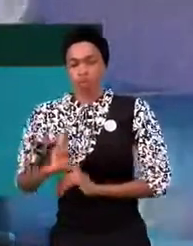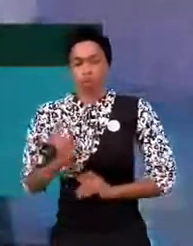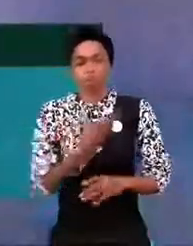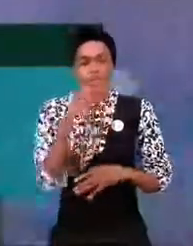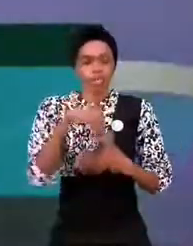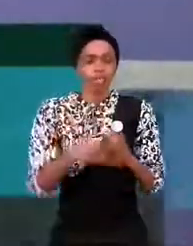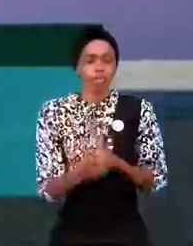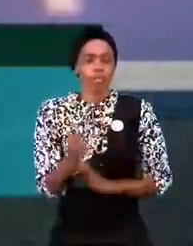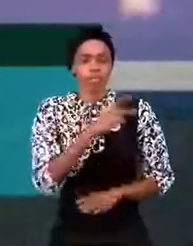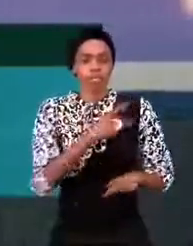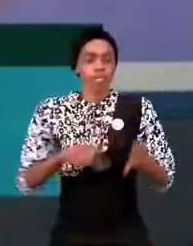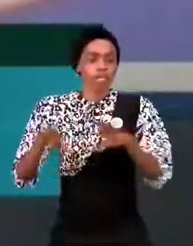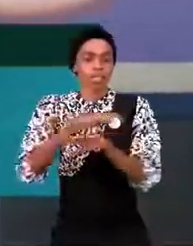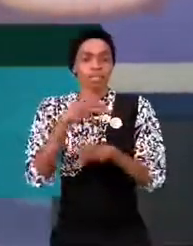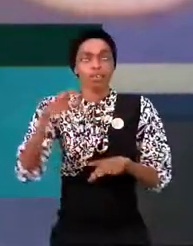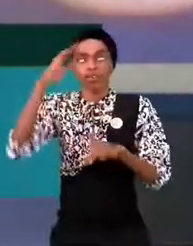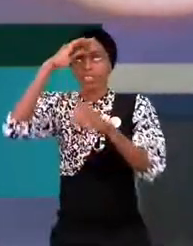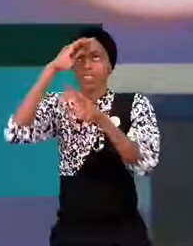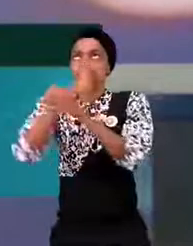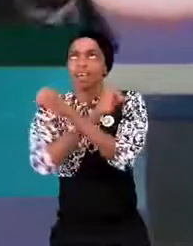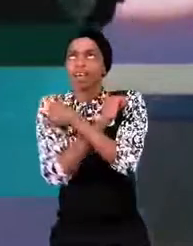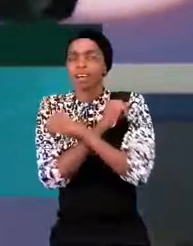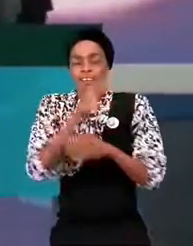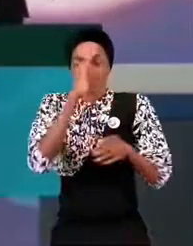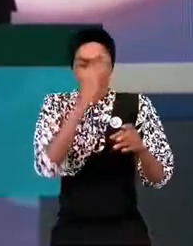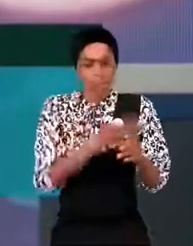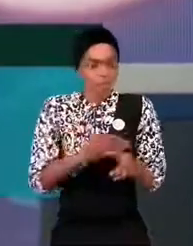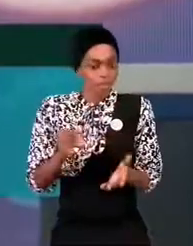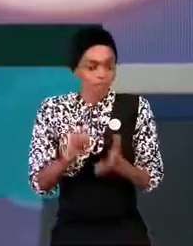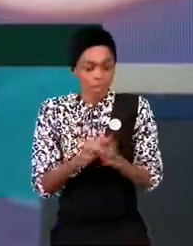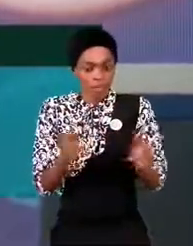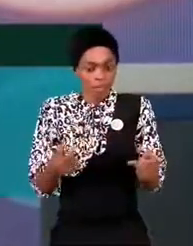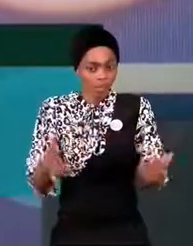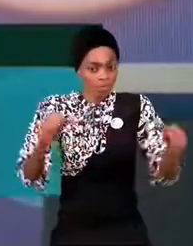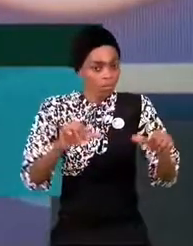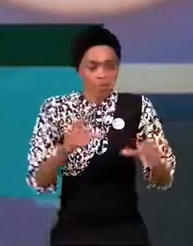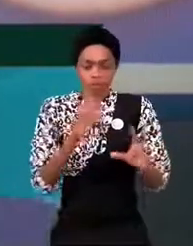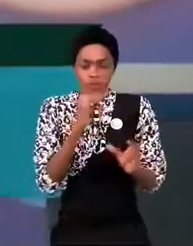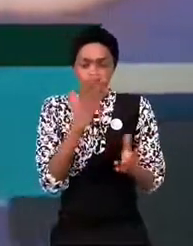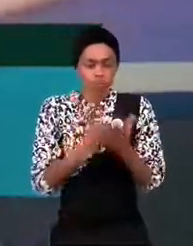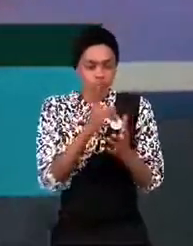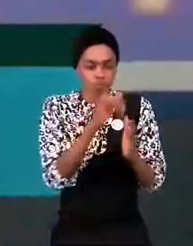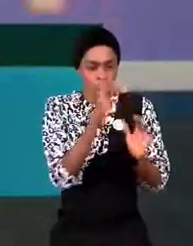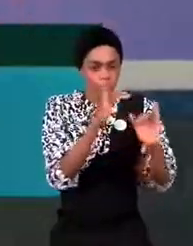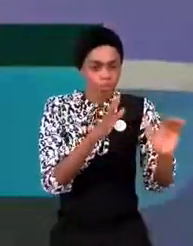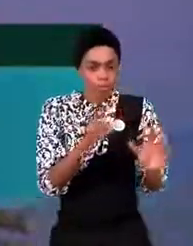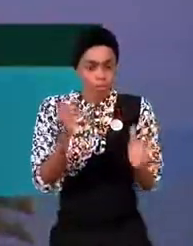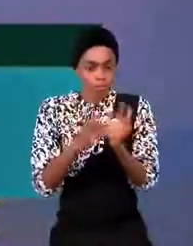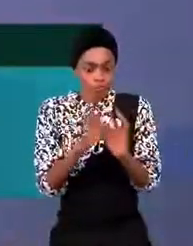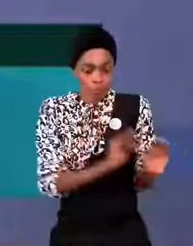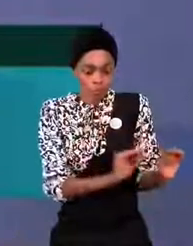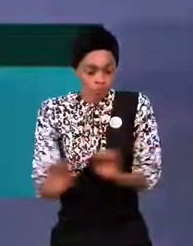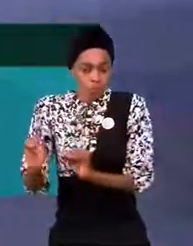On dit, ce lieu de condamnation-là n'est plus bon pour toi. Il te transporte et t'amène dans le royaume de son Fils